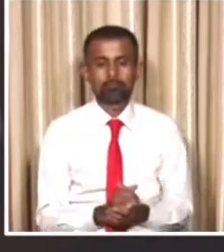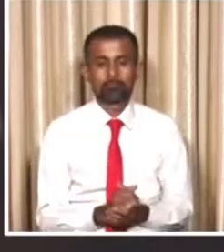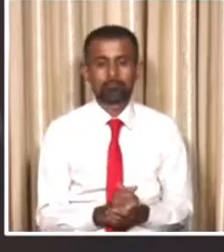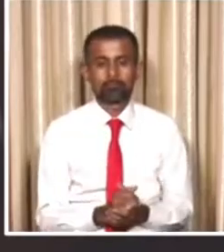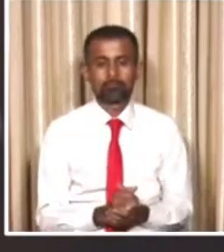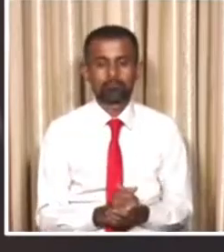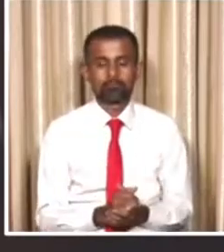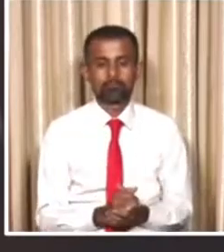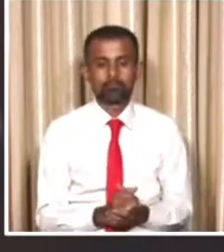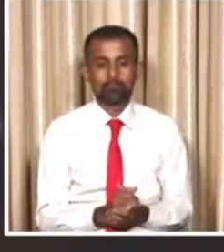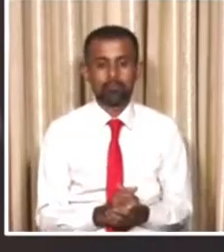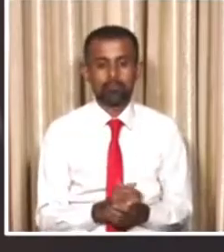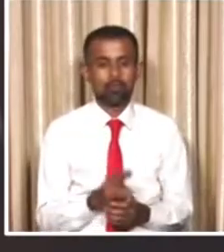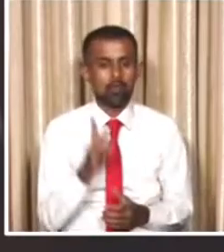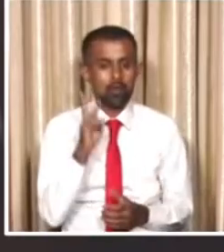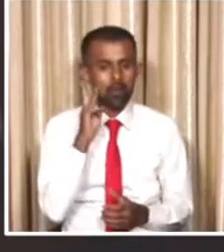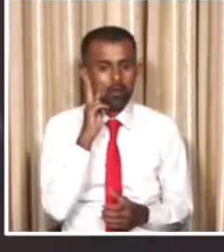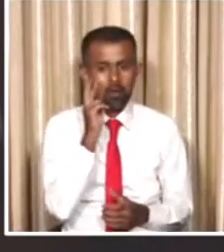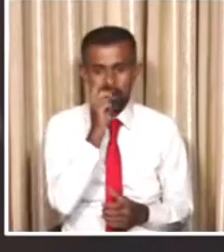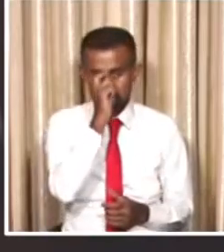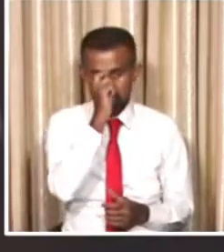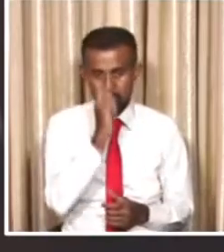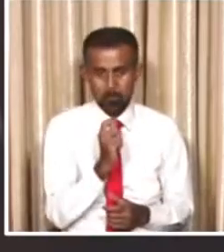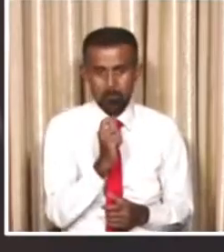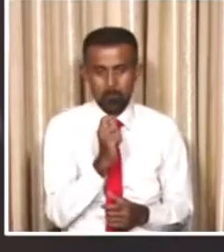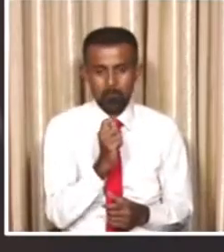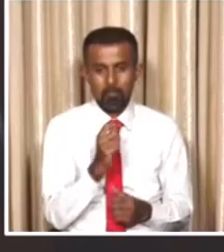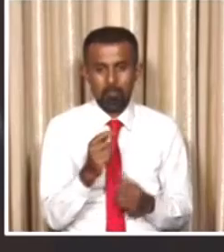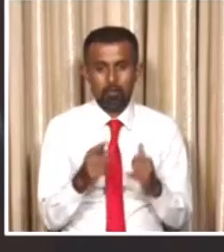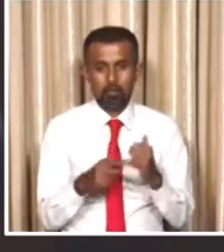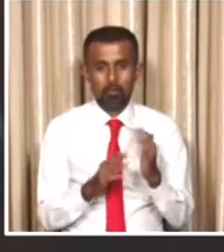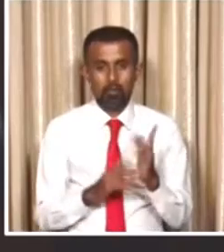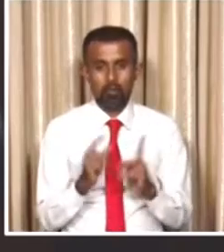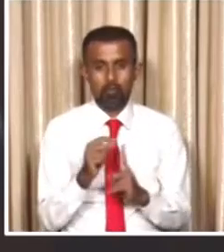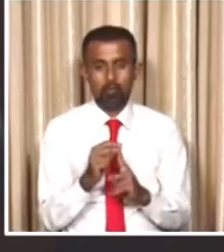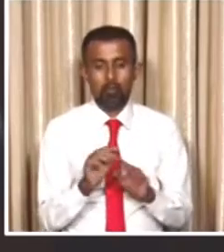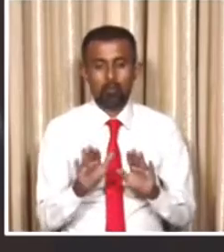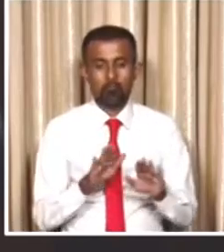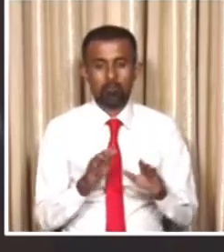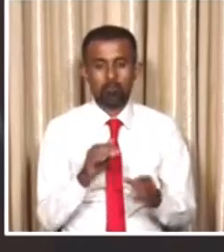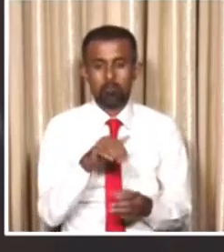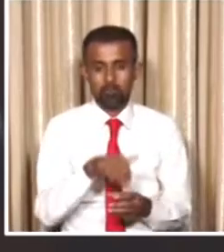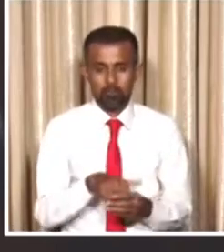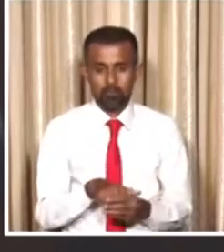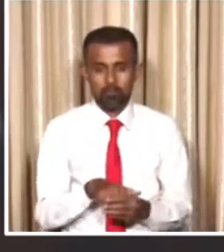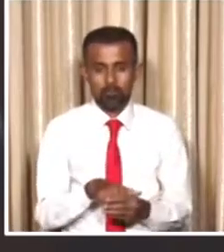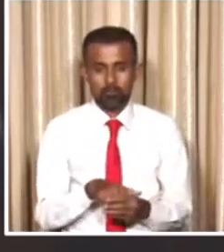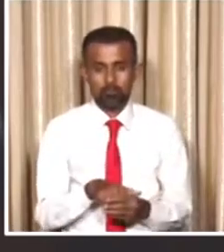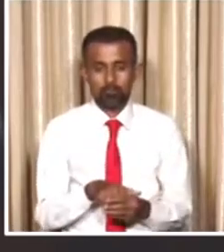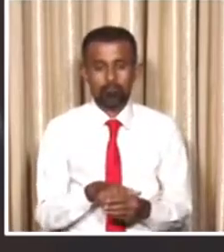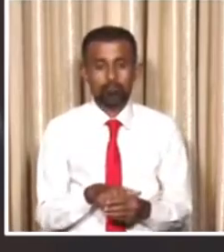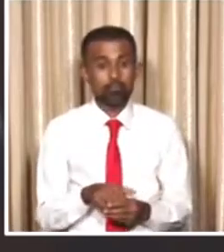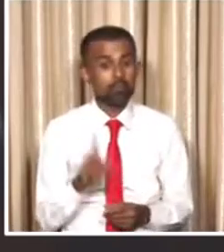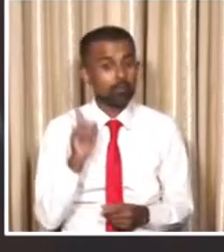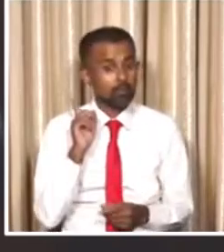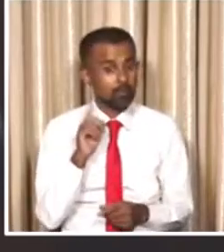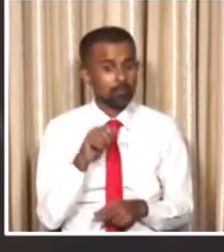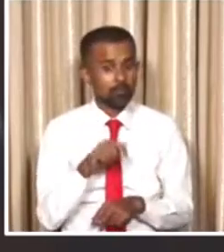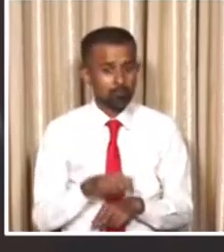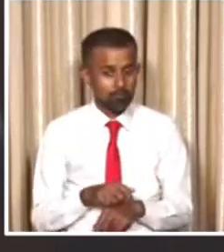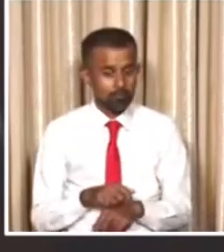එතකොට රනිල් වික්‍රමසිංහ මහත්තයා ඇතුළු එක්සත් ජාතික පක්ෂයේ මෙහෙයවීම මත ඒ